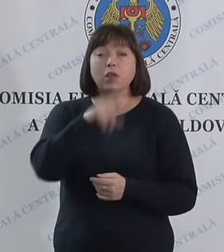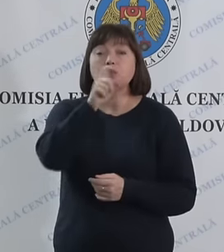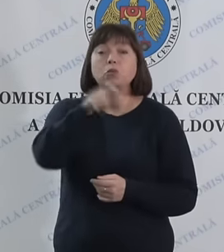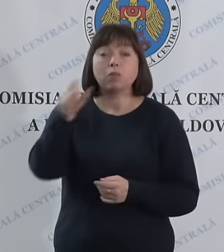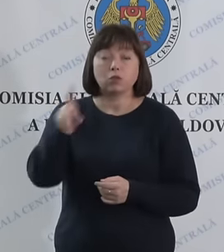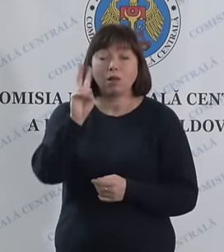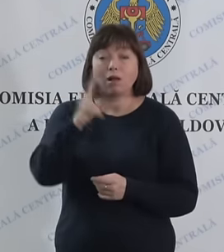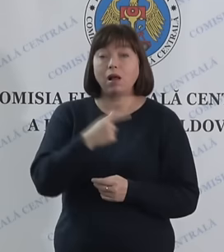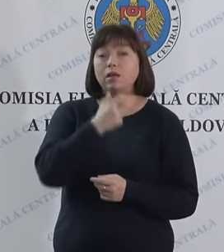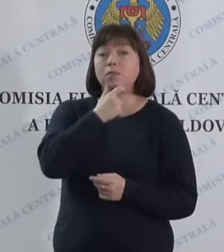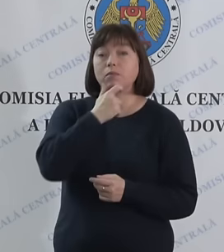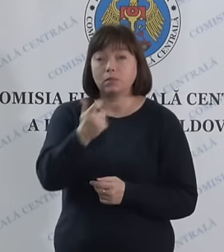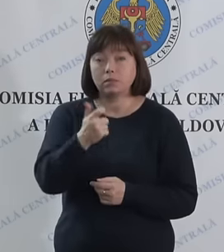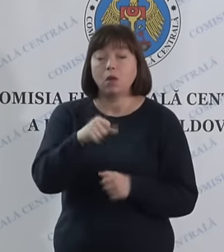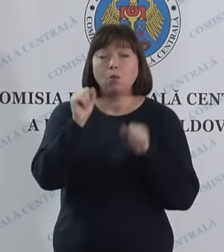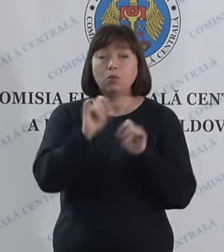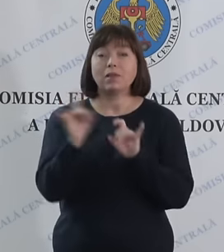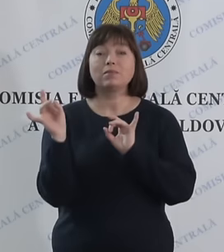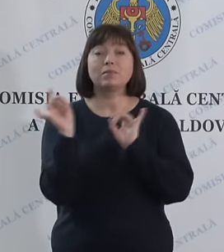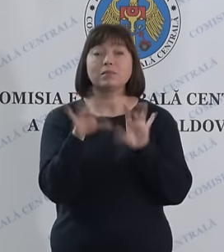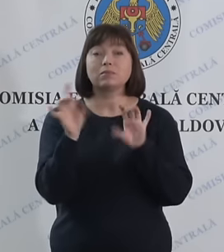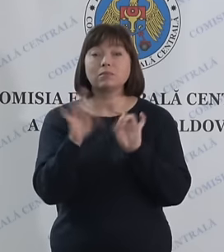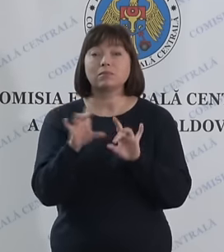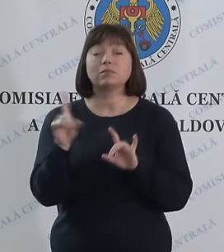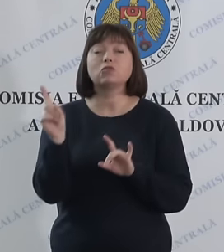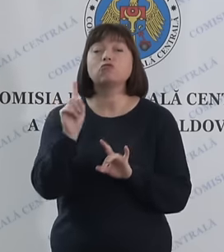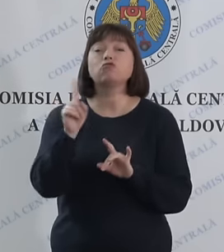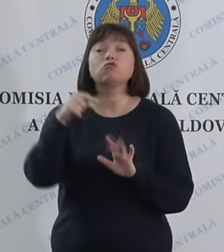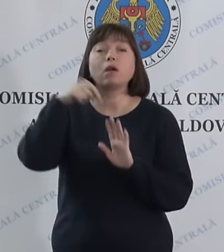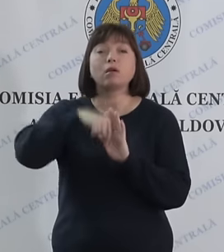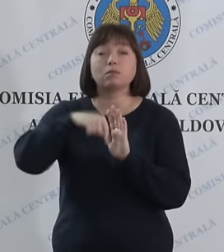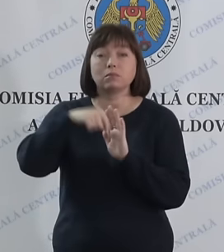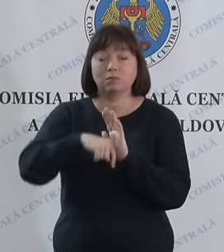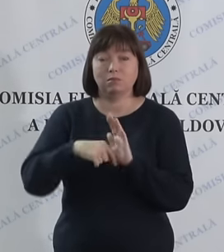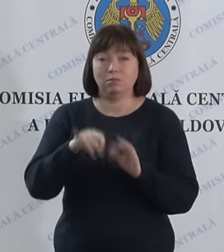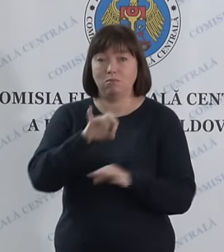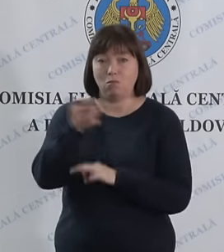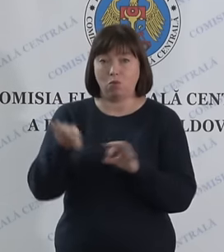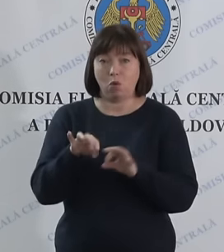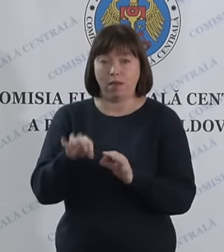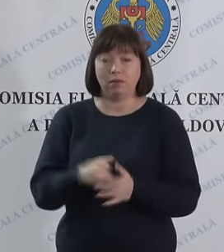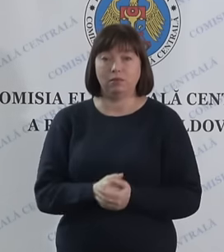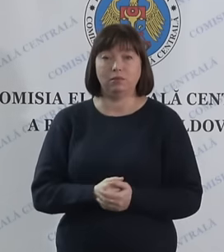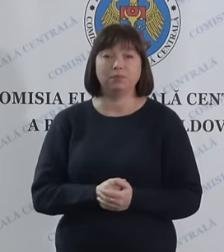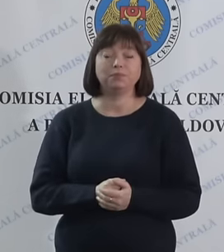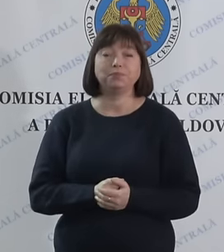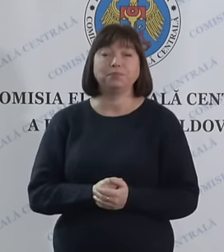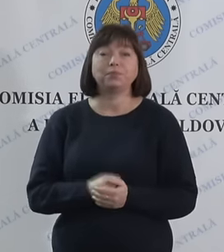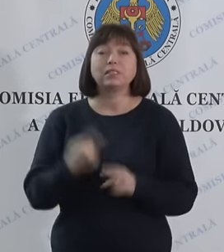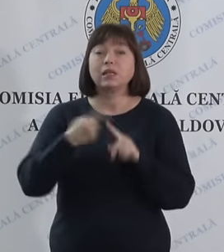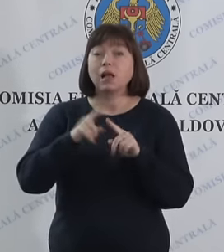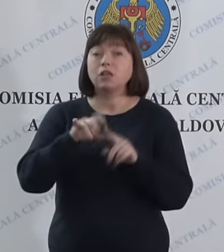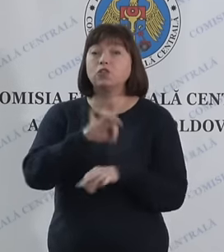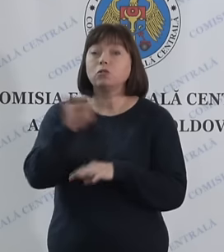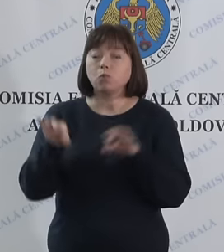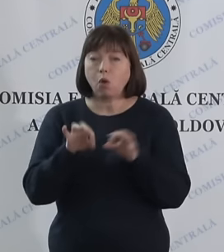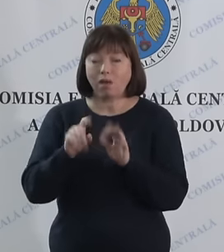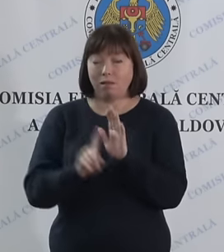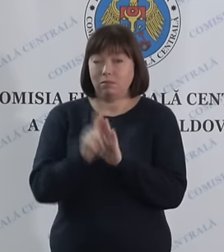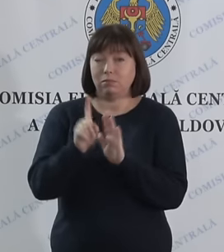cred că este cazul să explicăm în ce constă acest proiect pilot. Acest proiect